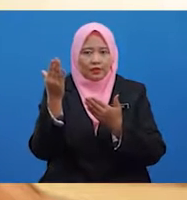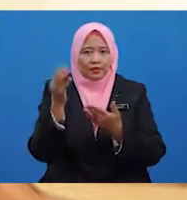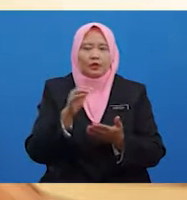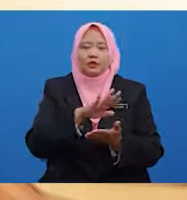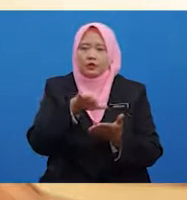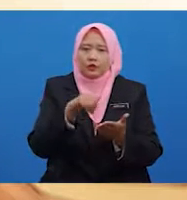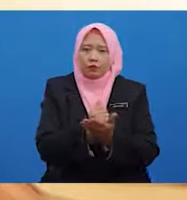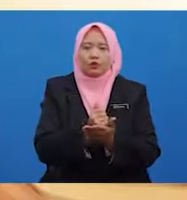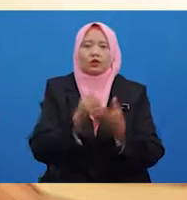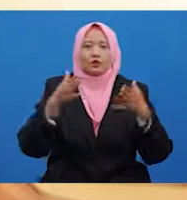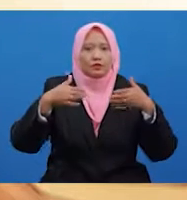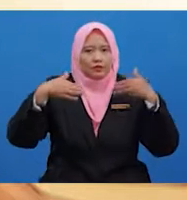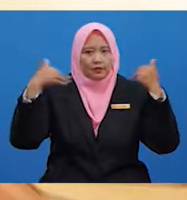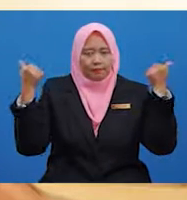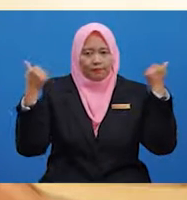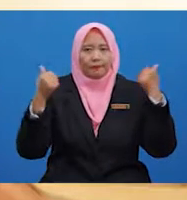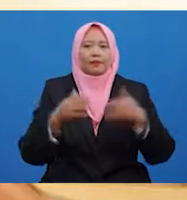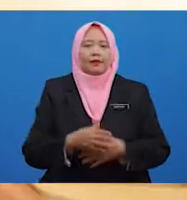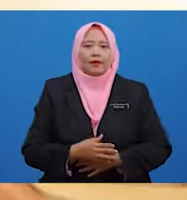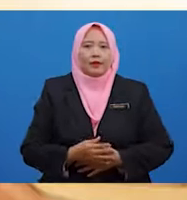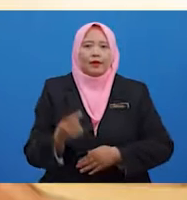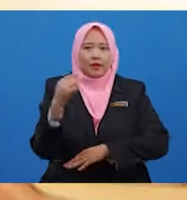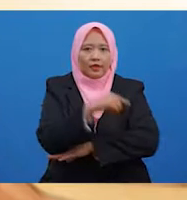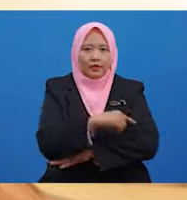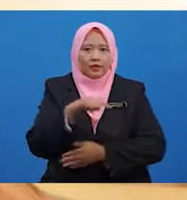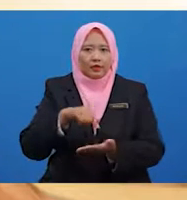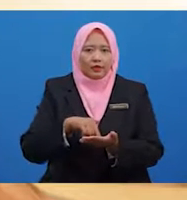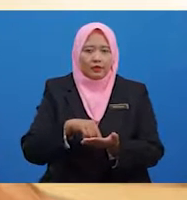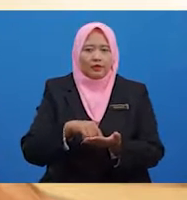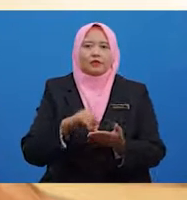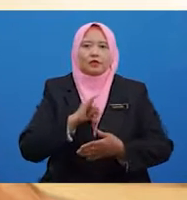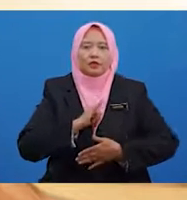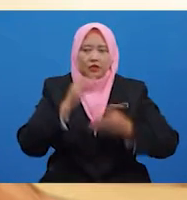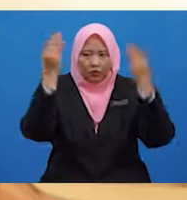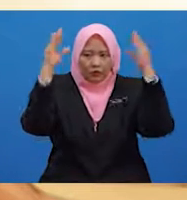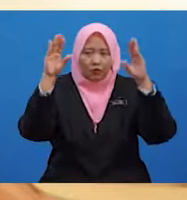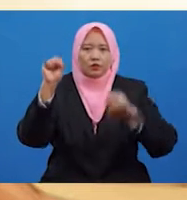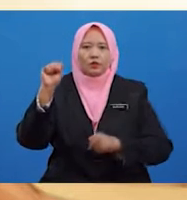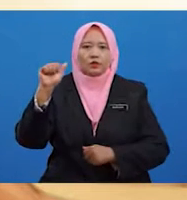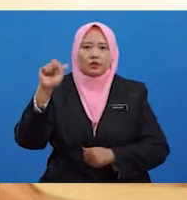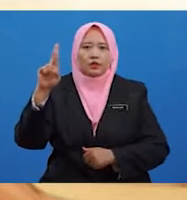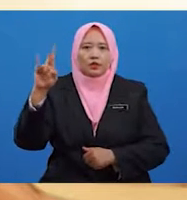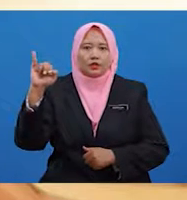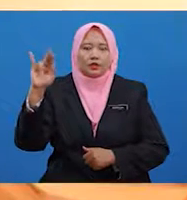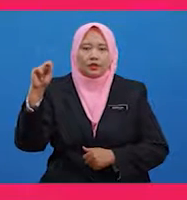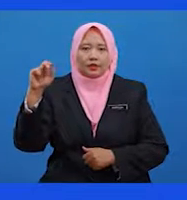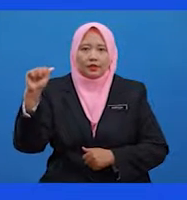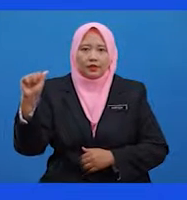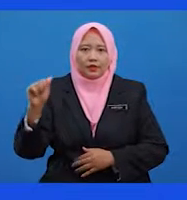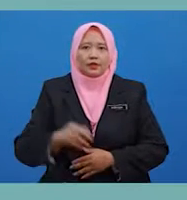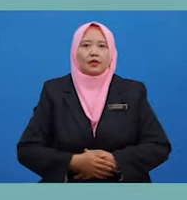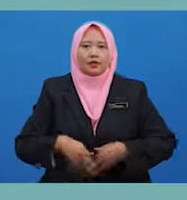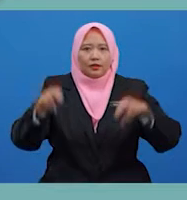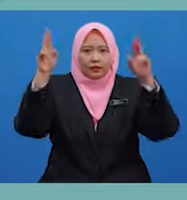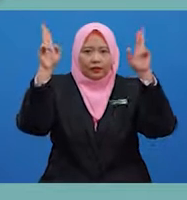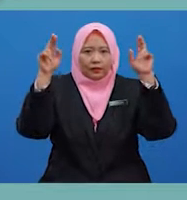sihat. Hari ini, saya, Cikgu Sarina, akan bersama-sama kamu lagi dalam topik alih